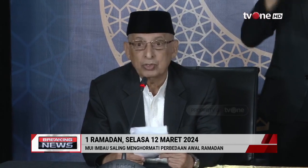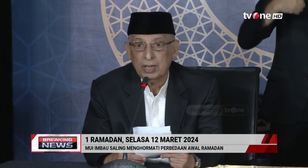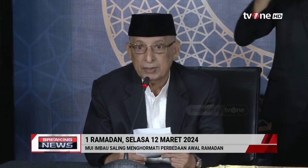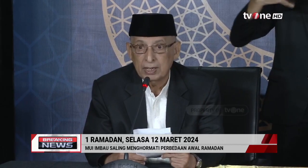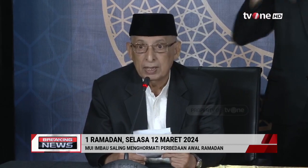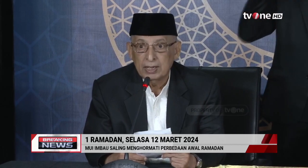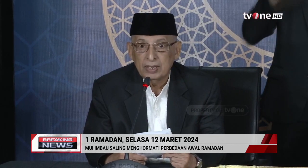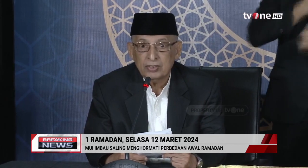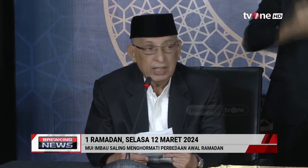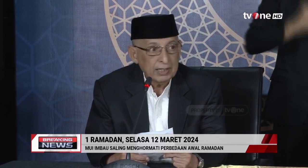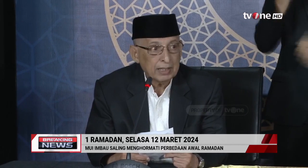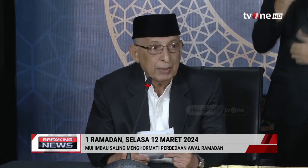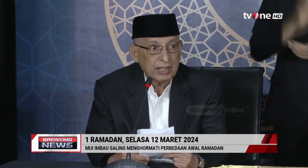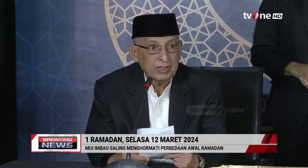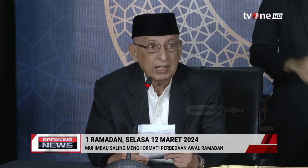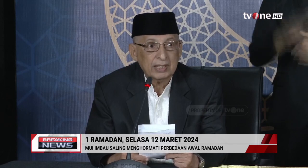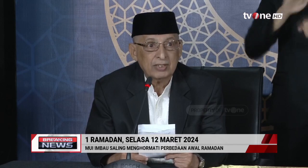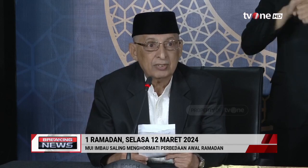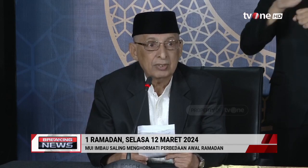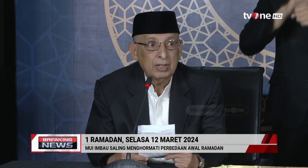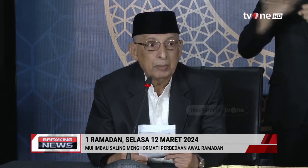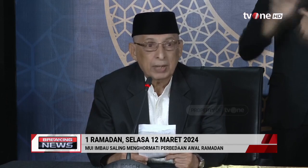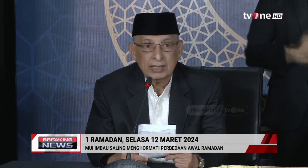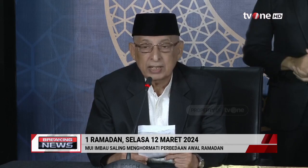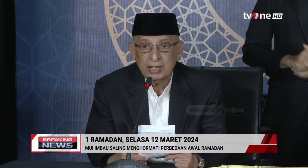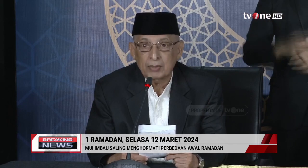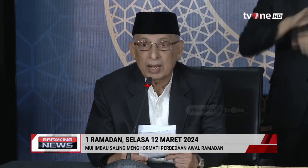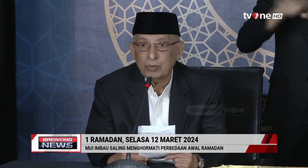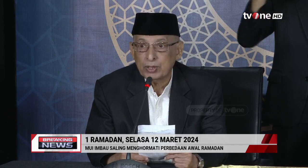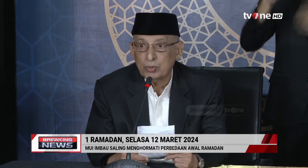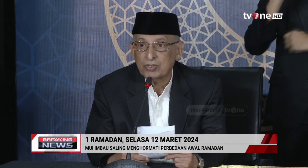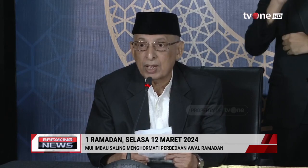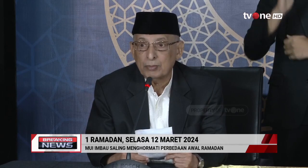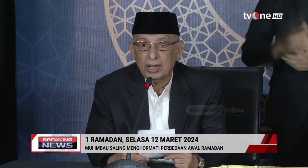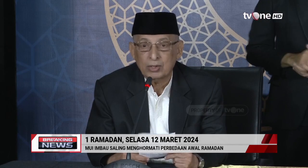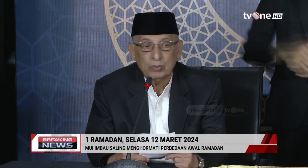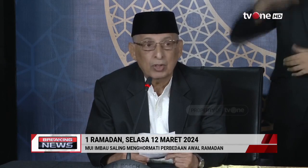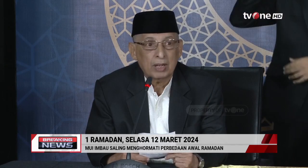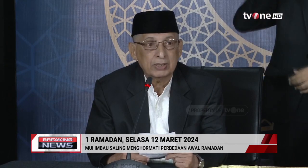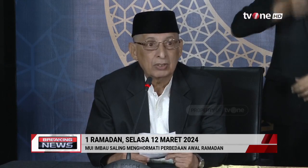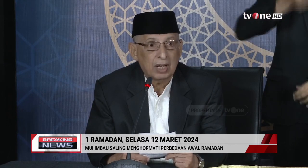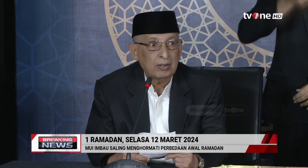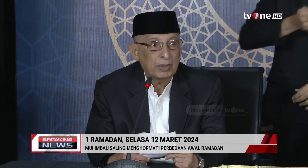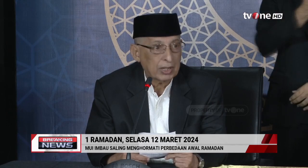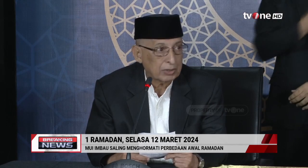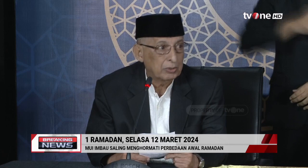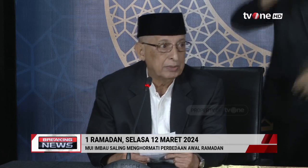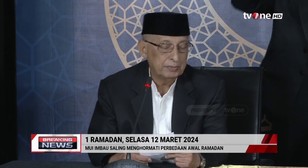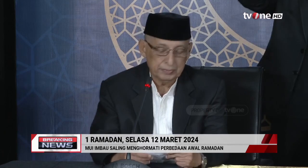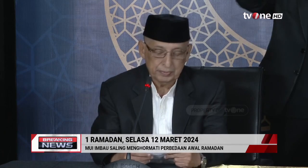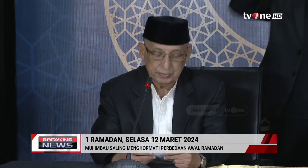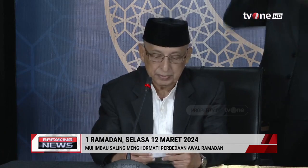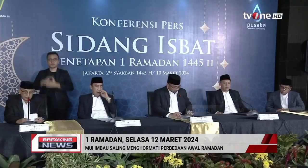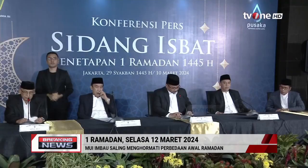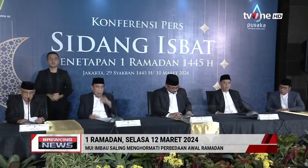roh jinawi. Sekian, terima kasih atas perhatiannya. Wal afu minkum. Wassalamualaikum warahmatullahi wabarakatuh.